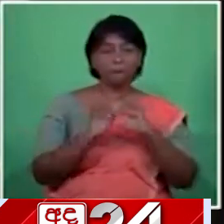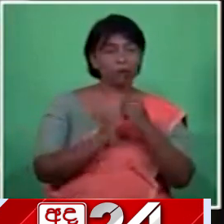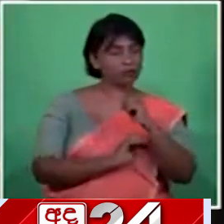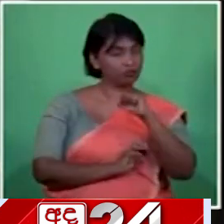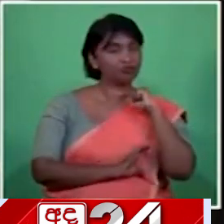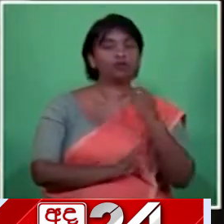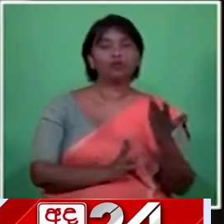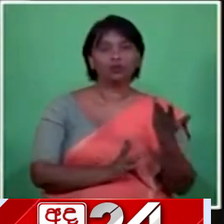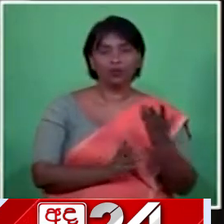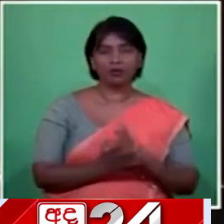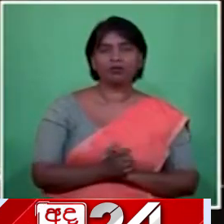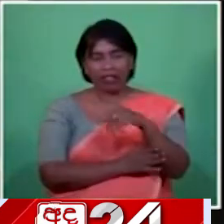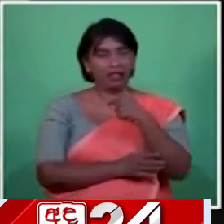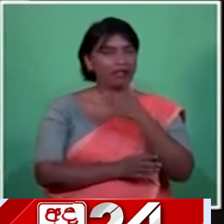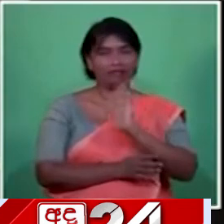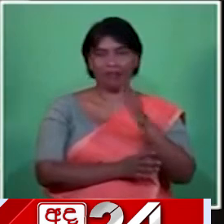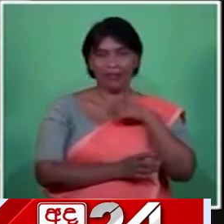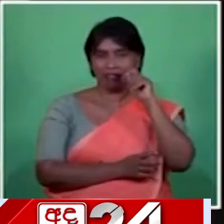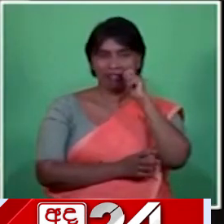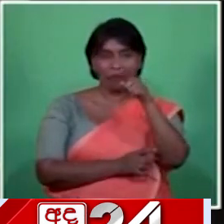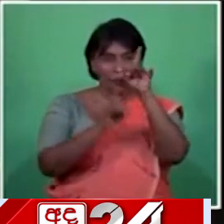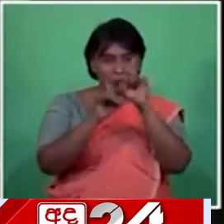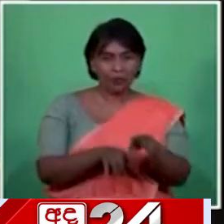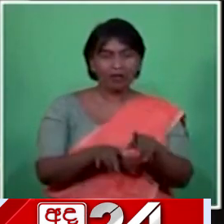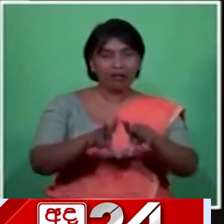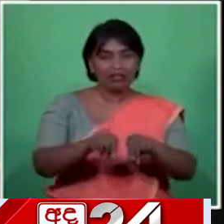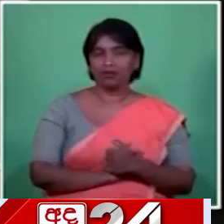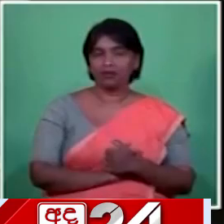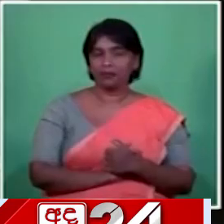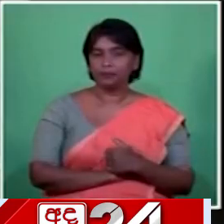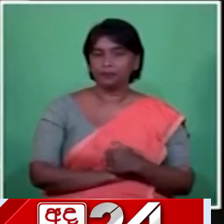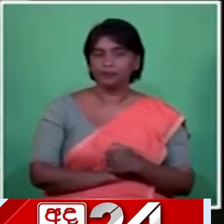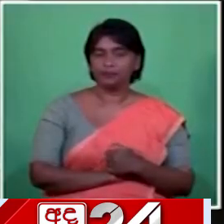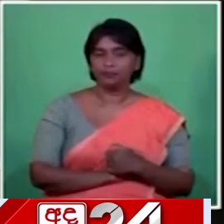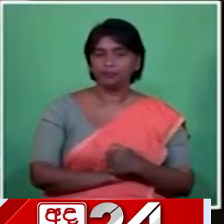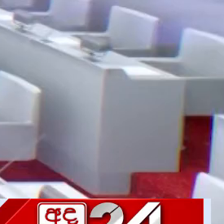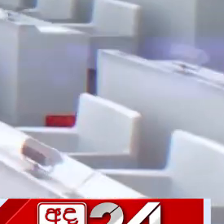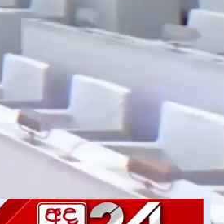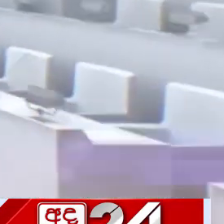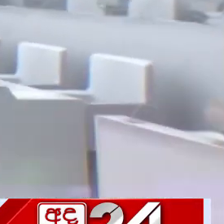පෞරුෂත්වය. දෙකම නැහැ. ඔබතුමා ඕක කරන්නේ. ඒ තමුන්නාසගේ සෙරපු සුබ්බොන්න කියන්නේ. හරි.